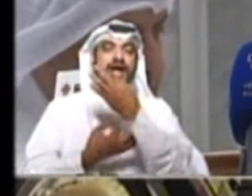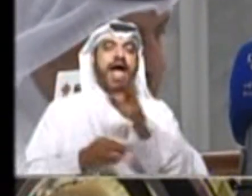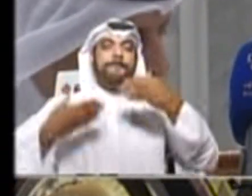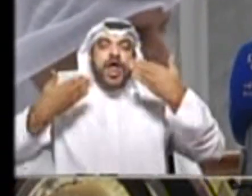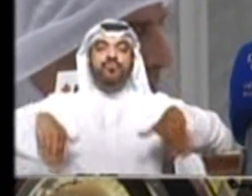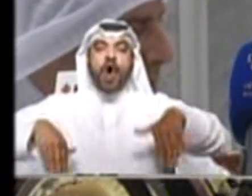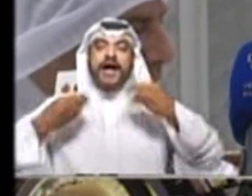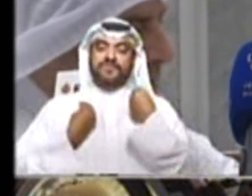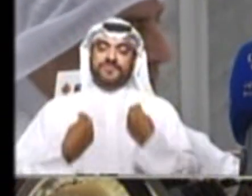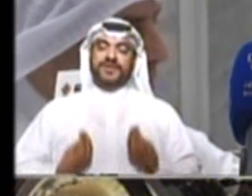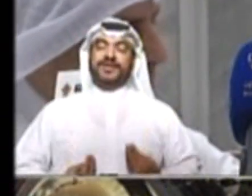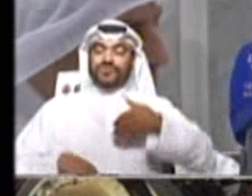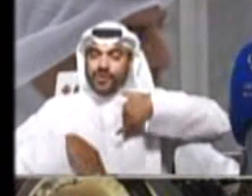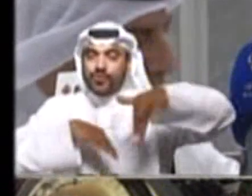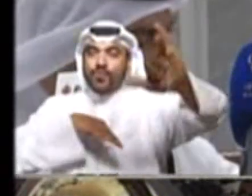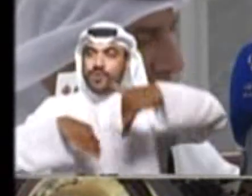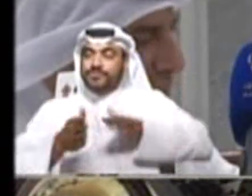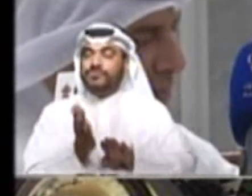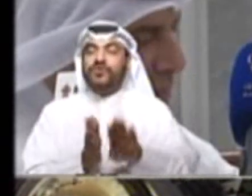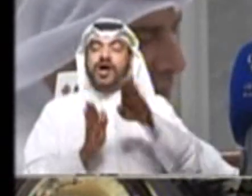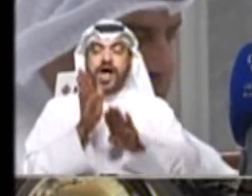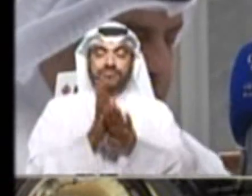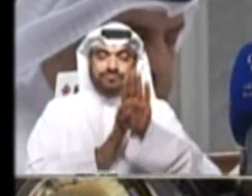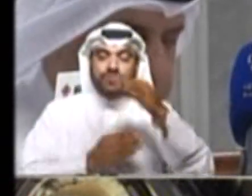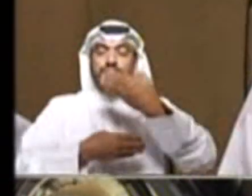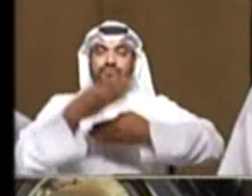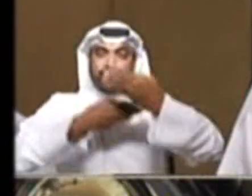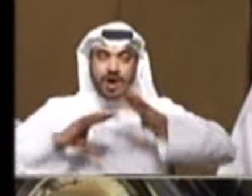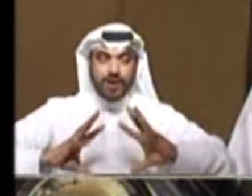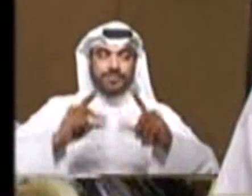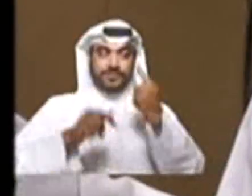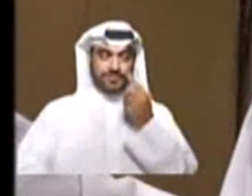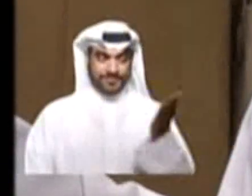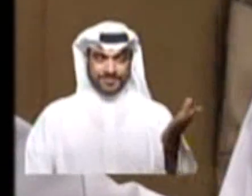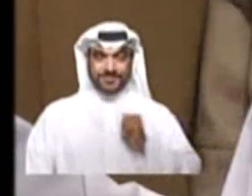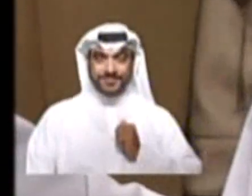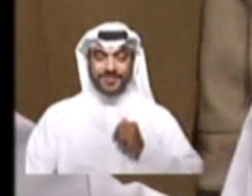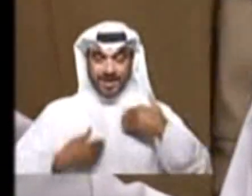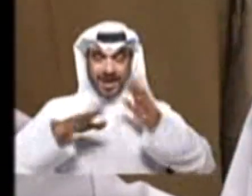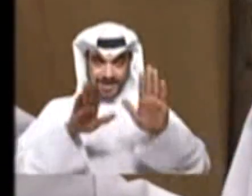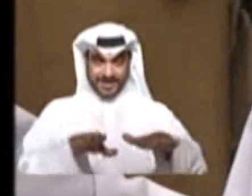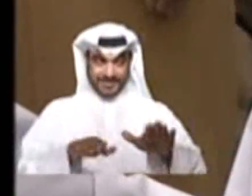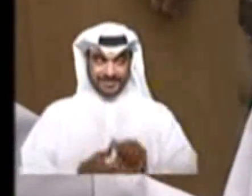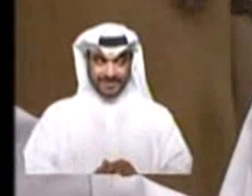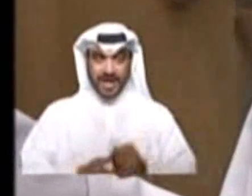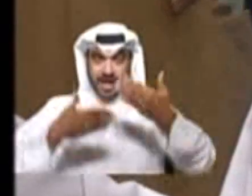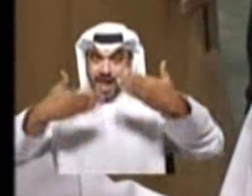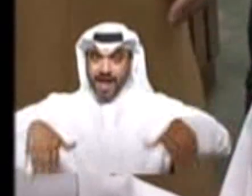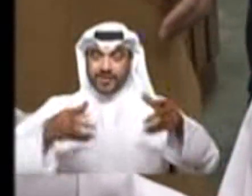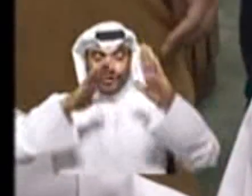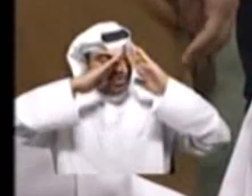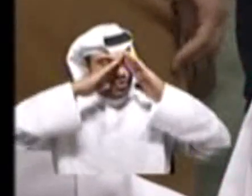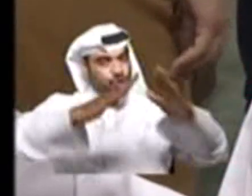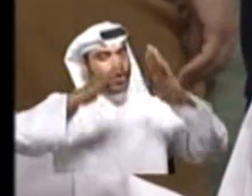المعطاءة بالتنقل والحركة بكل سهولة ويسر. أشكر في أعضاء مجلس